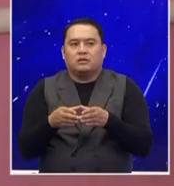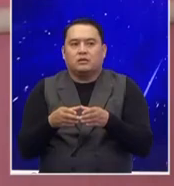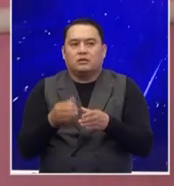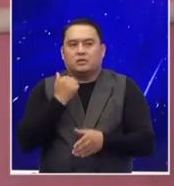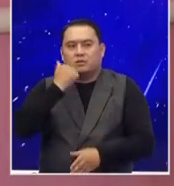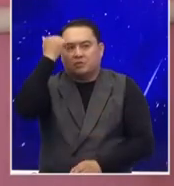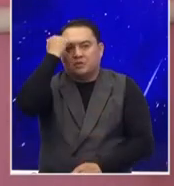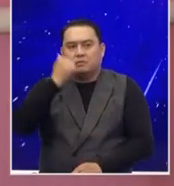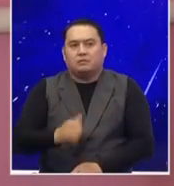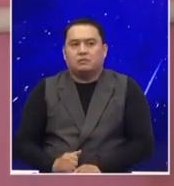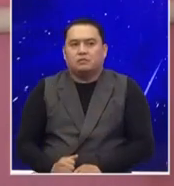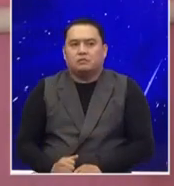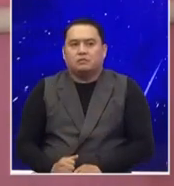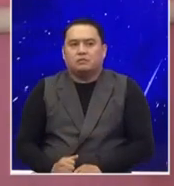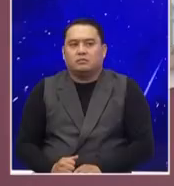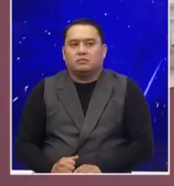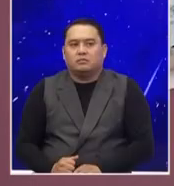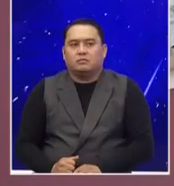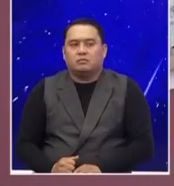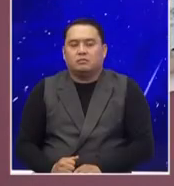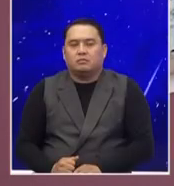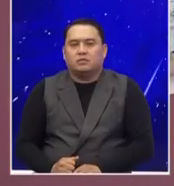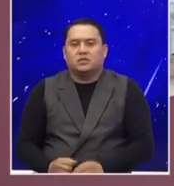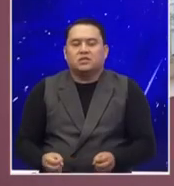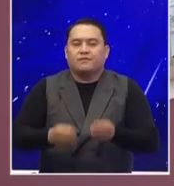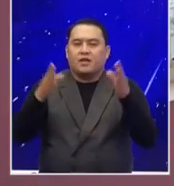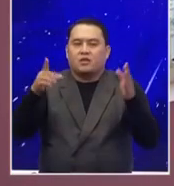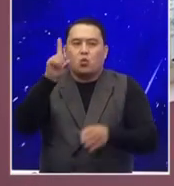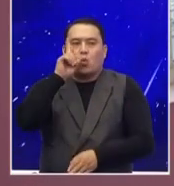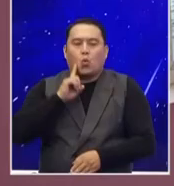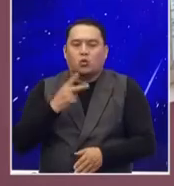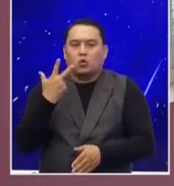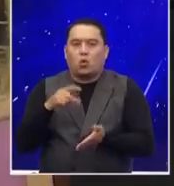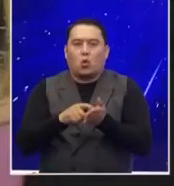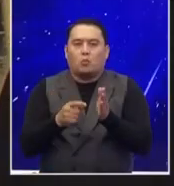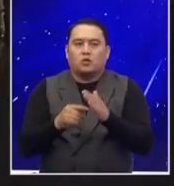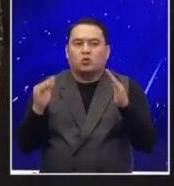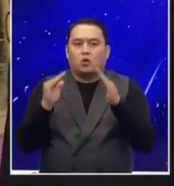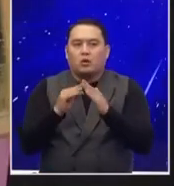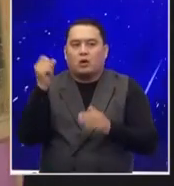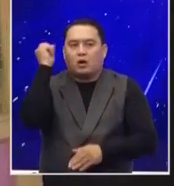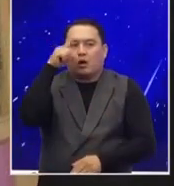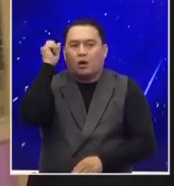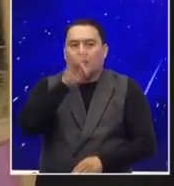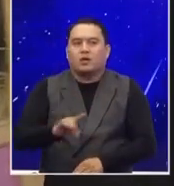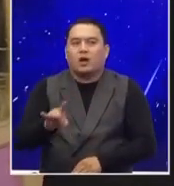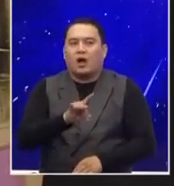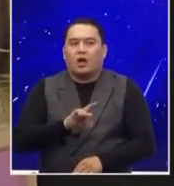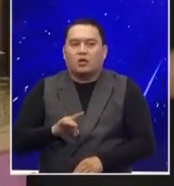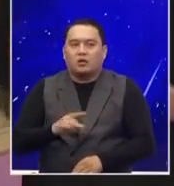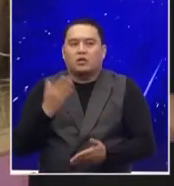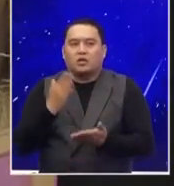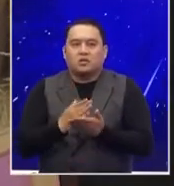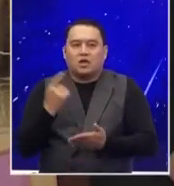Спасибо всем. Благодарна всем. Светлый, уютный, просторный трехкомнатный дом находится в селе Карабулак Искельдинского района.